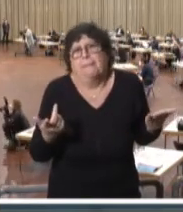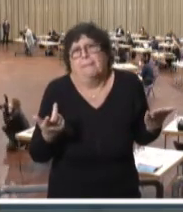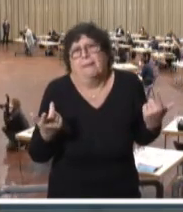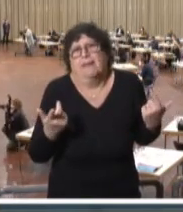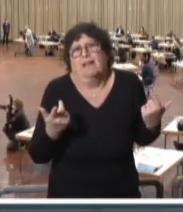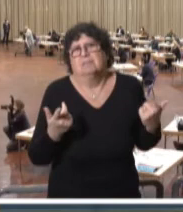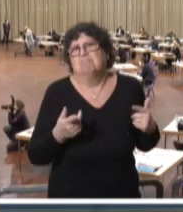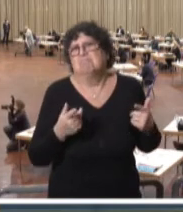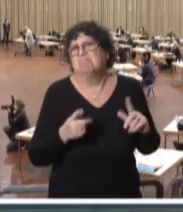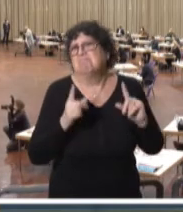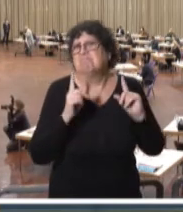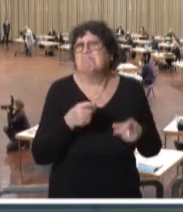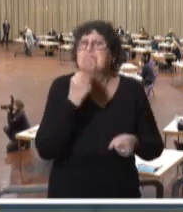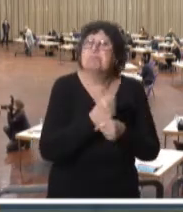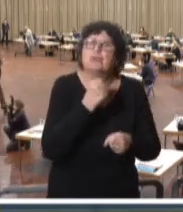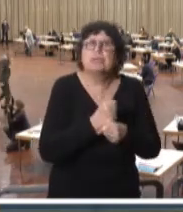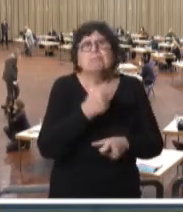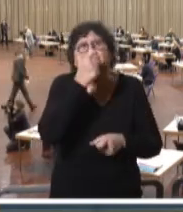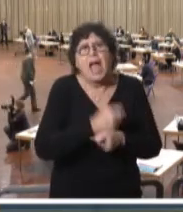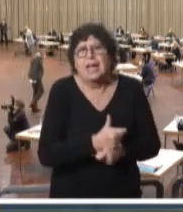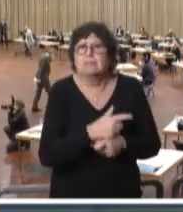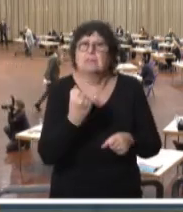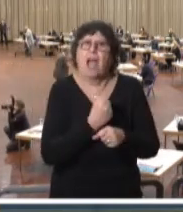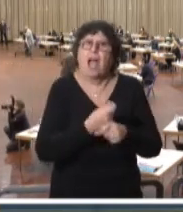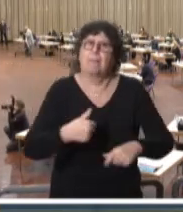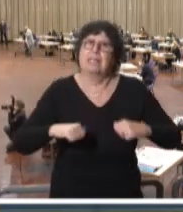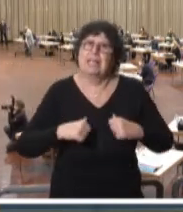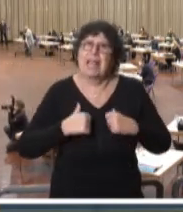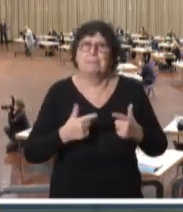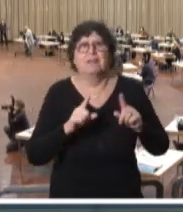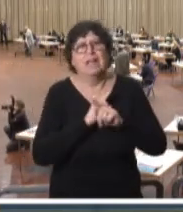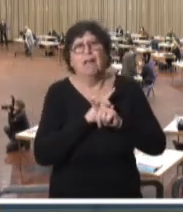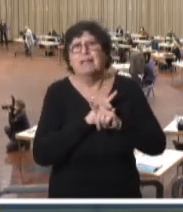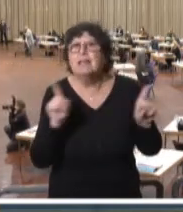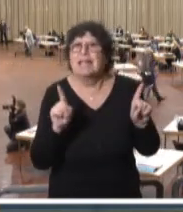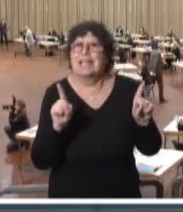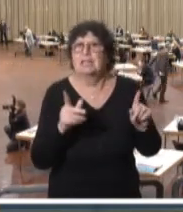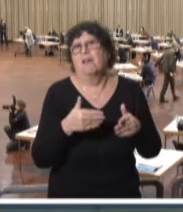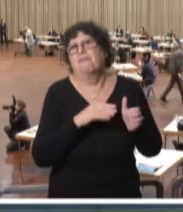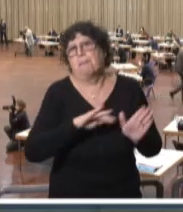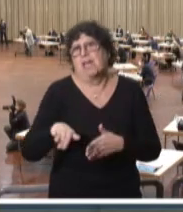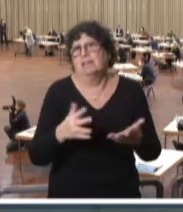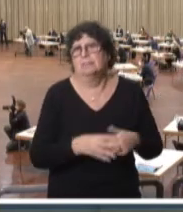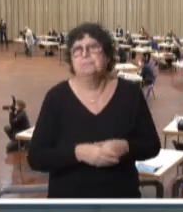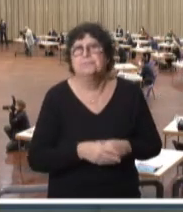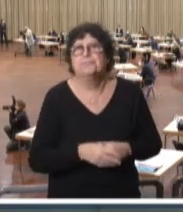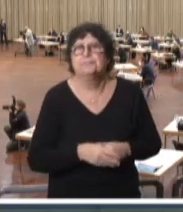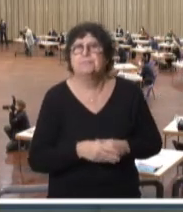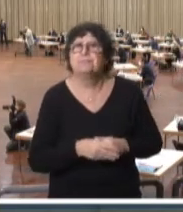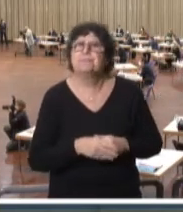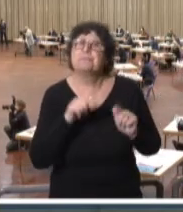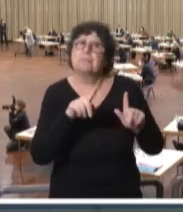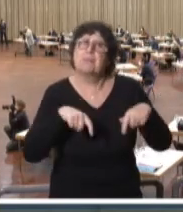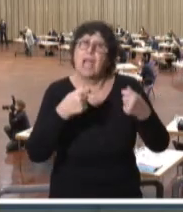sind letzten Endes gewisse Härten des Arbeitslebens nicht zu vermeiden.